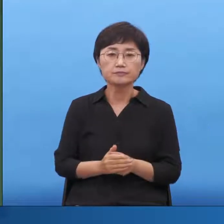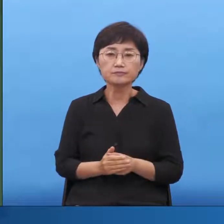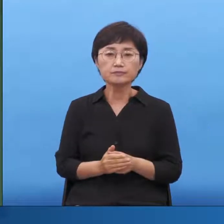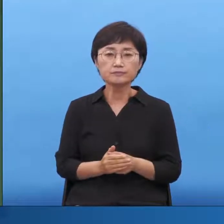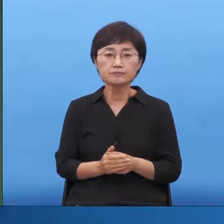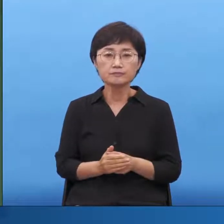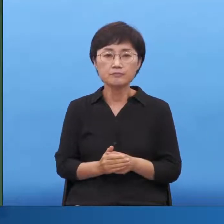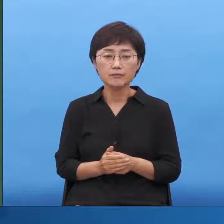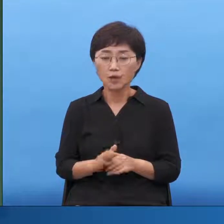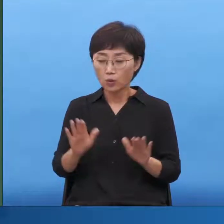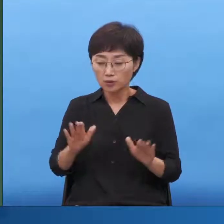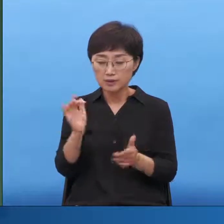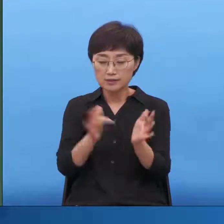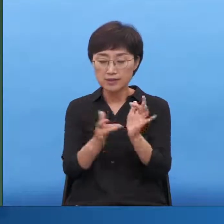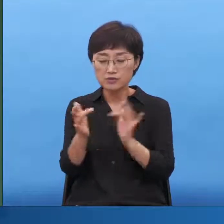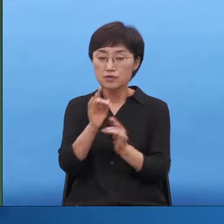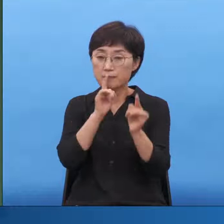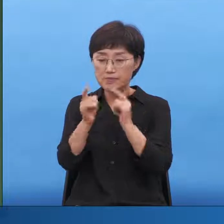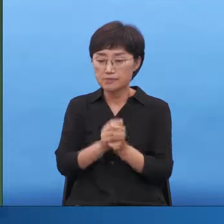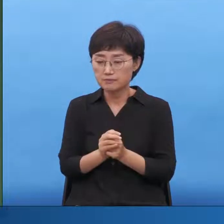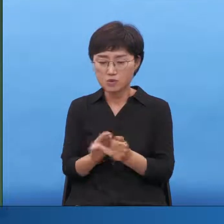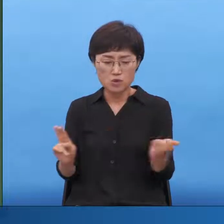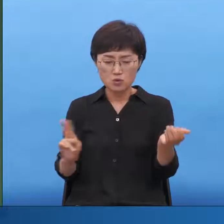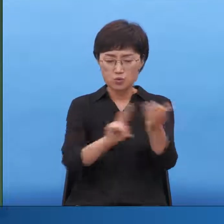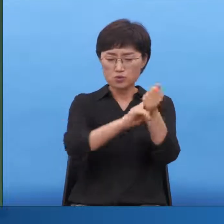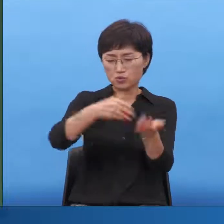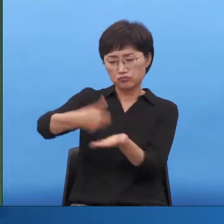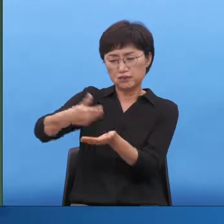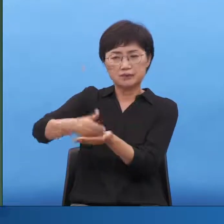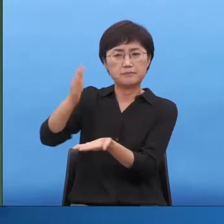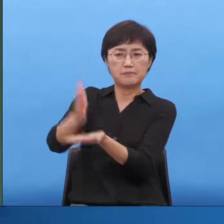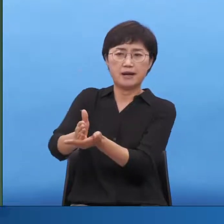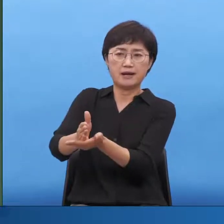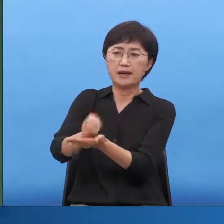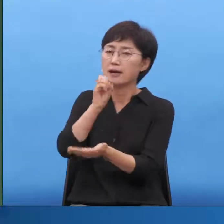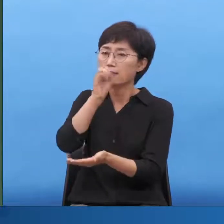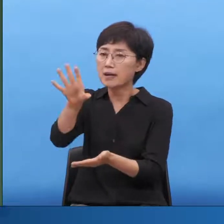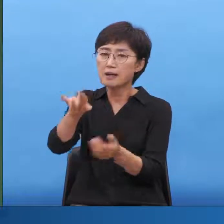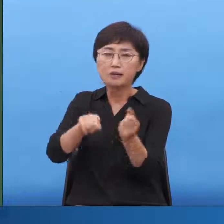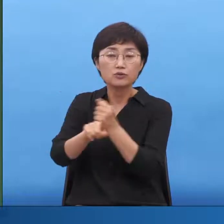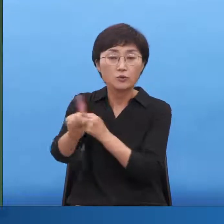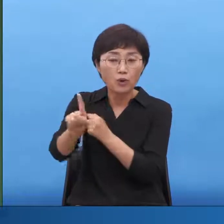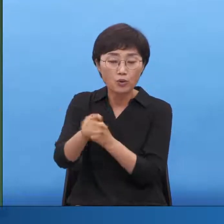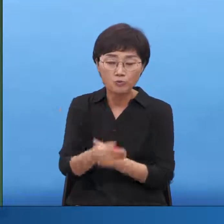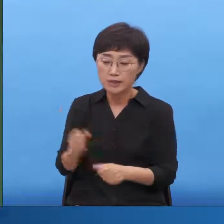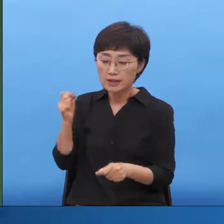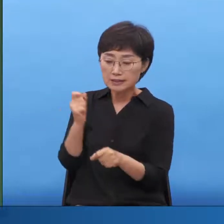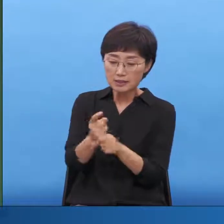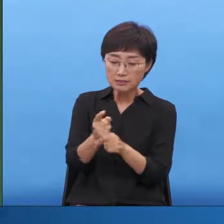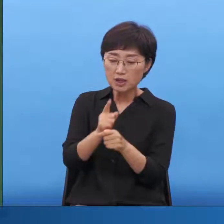왜 표적 구하지 말라고 했습니까? 为什么说不要求神迹呢？ 이미 주신 언약을 붙잡아라.